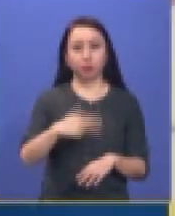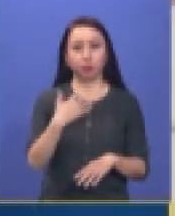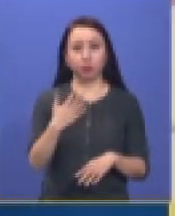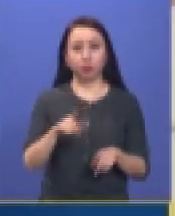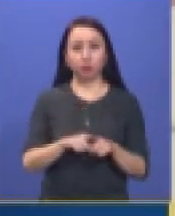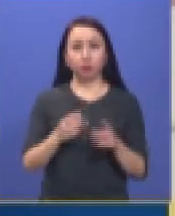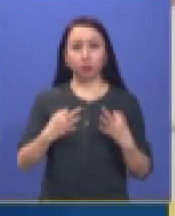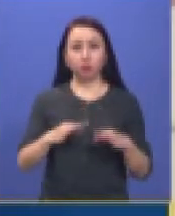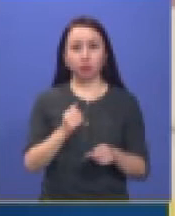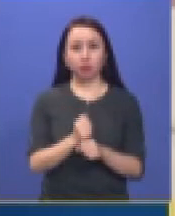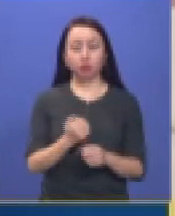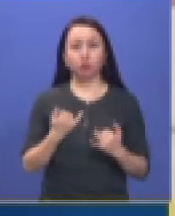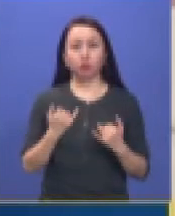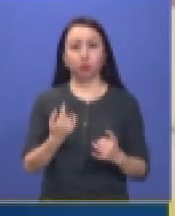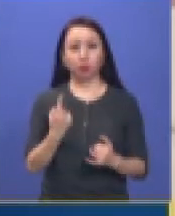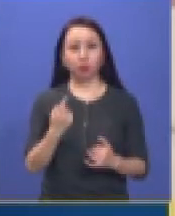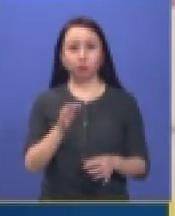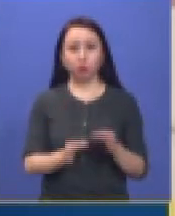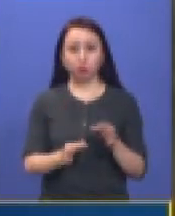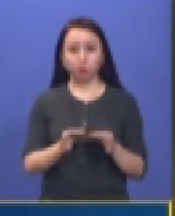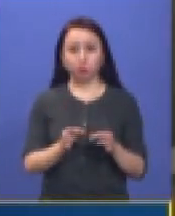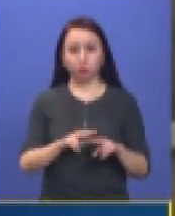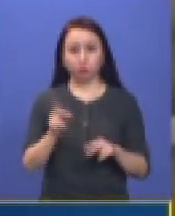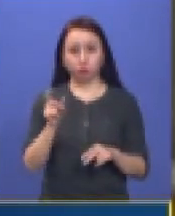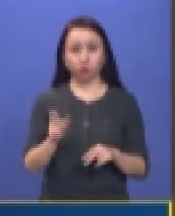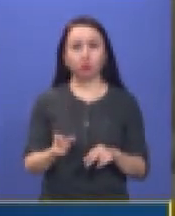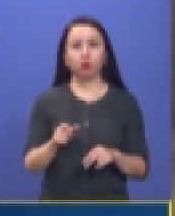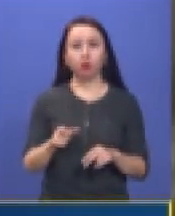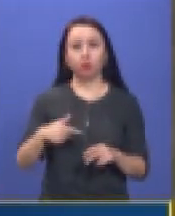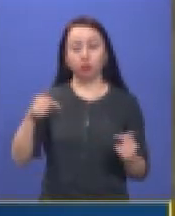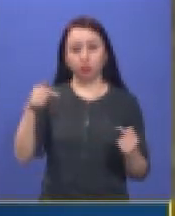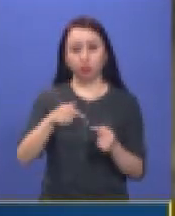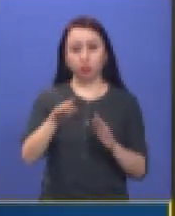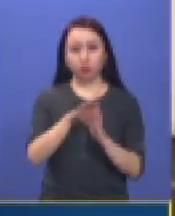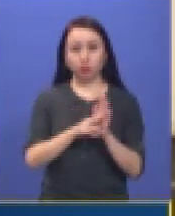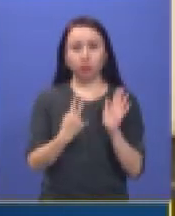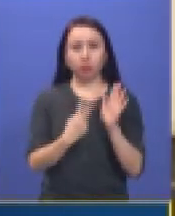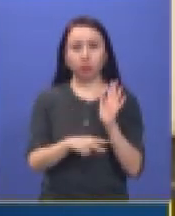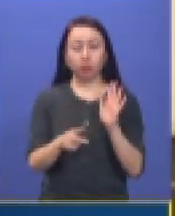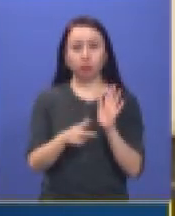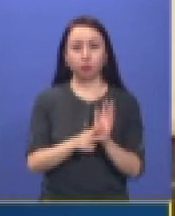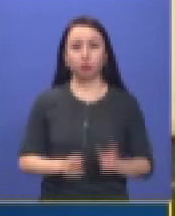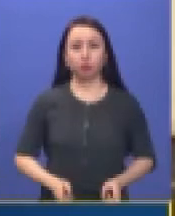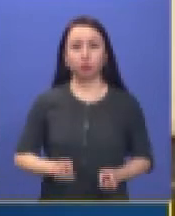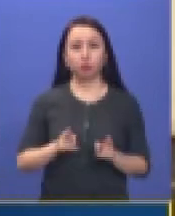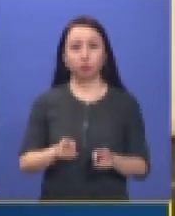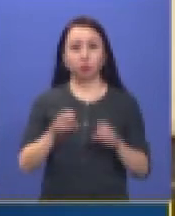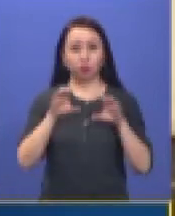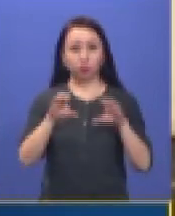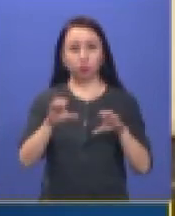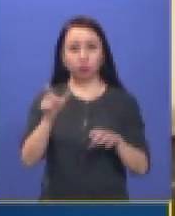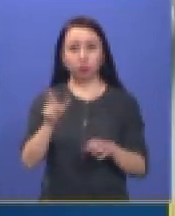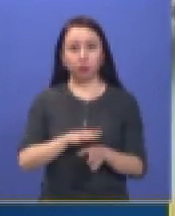их35 Но вместе я делается только на одного осужденного в целом в соответствии со статьей 78